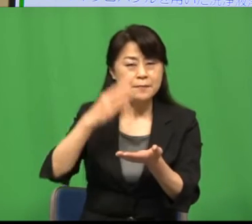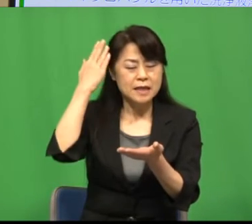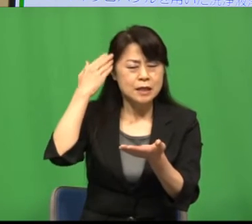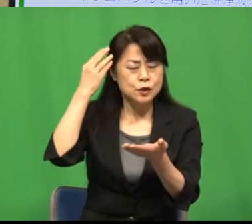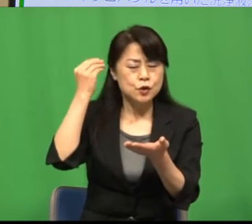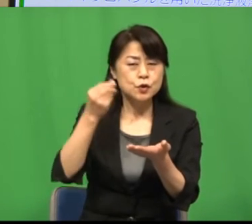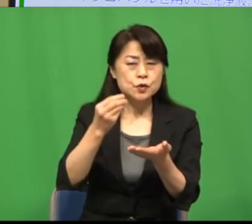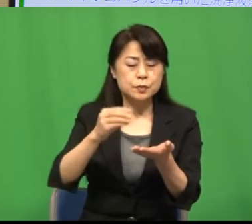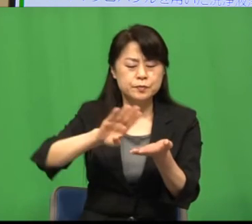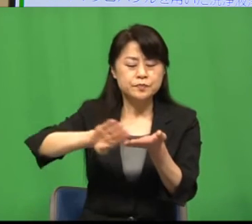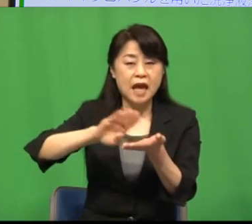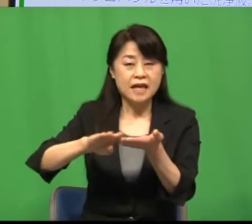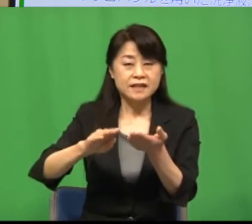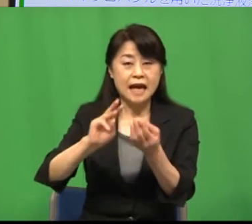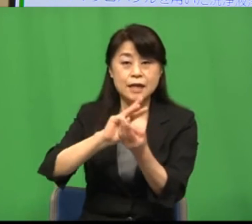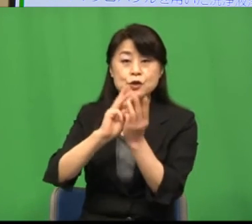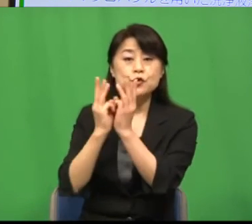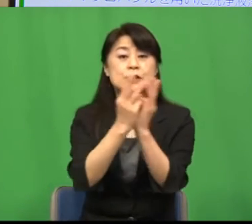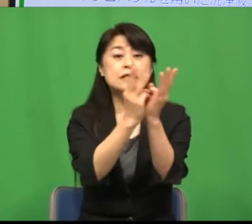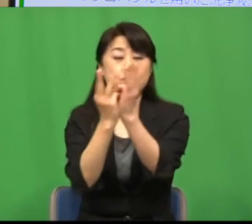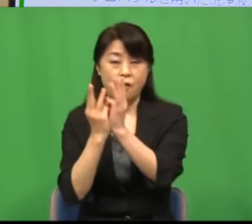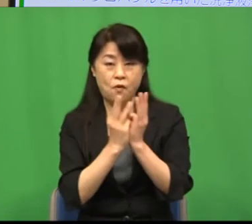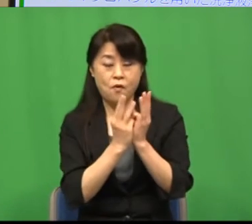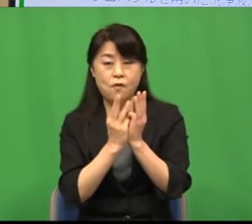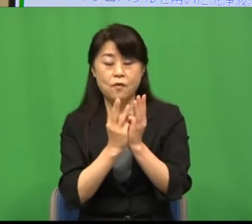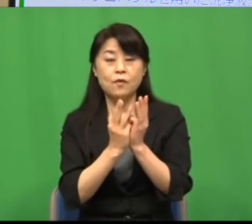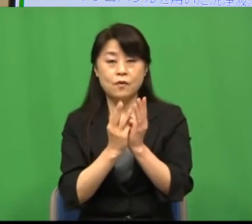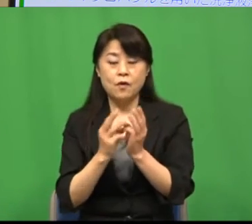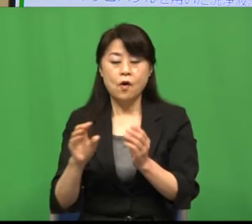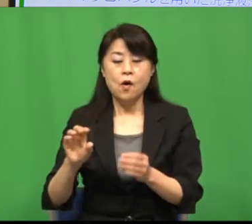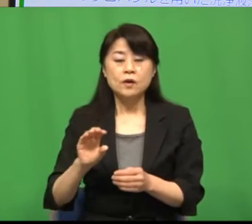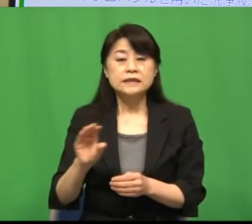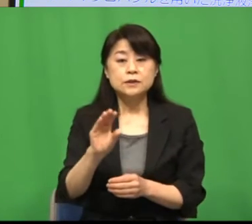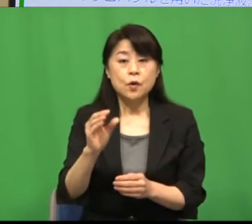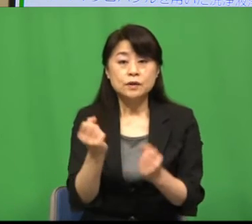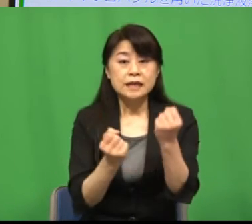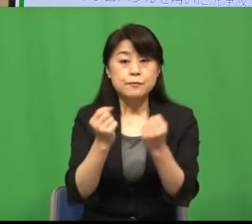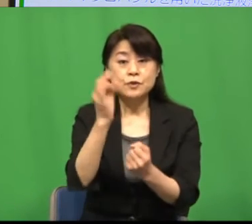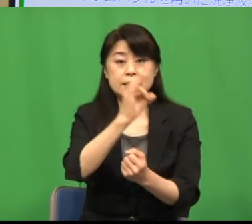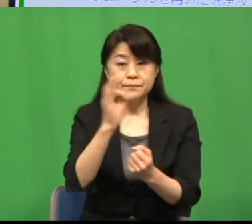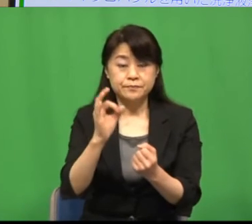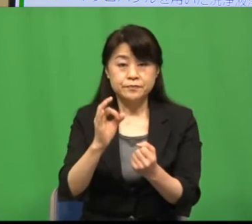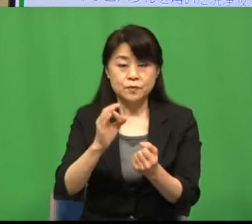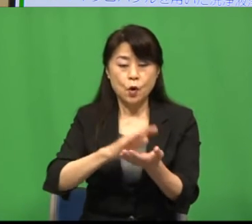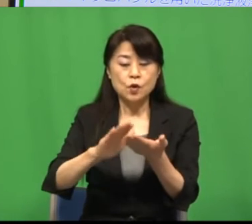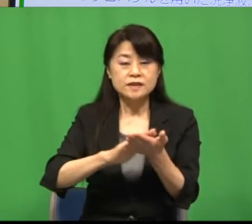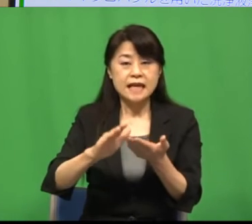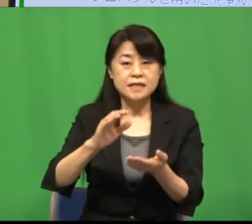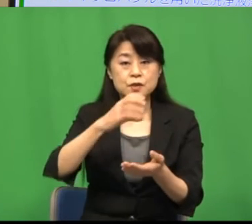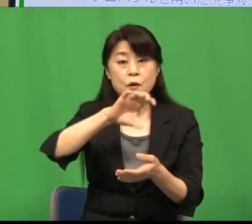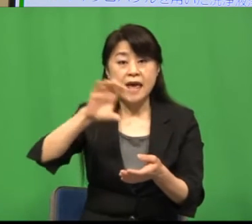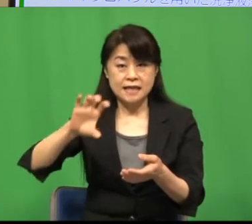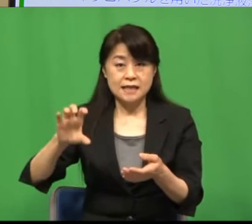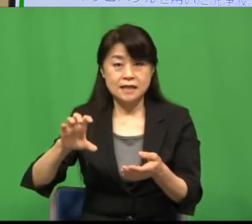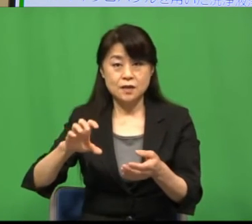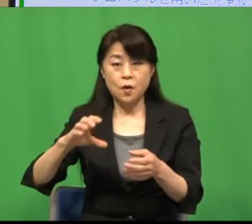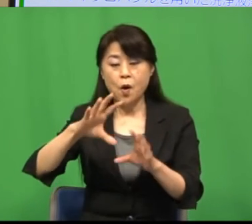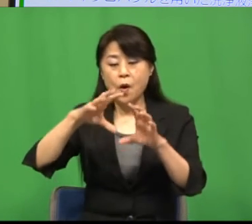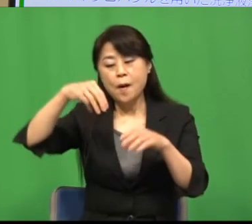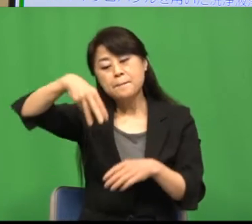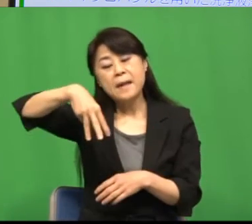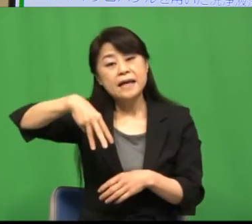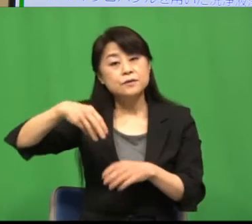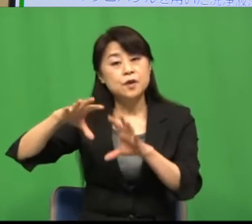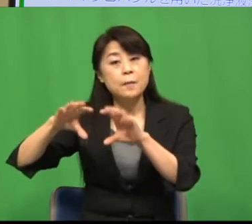シンさんでは自動車部品の洗浄装置等に使われる洗浄液をマイクロバブル、微細な気泡、泡です